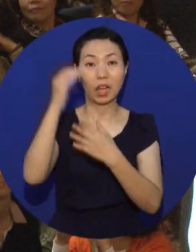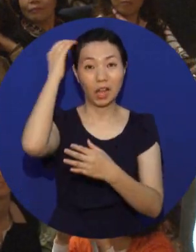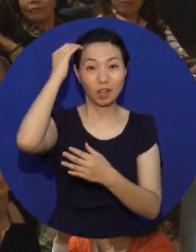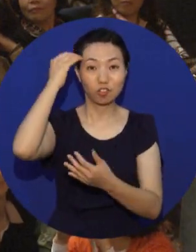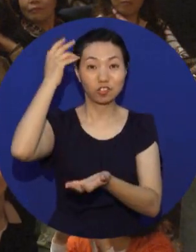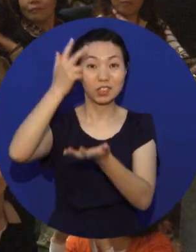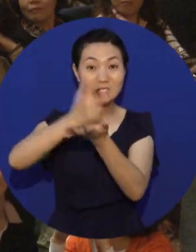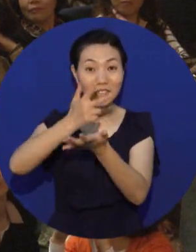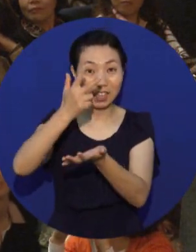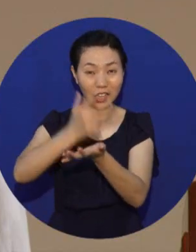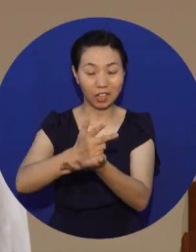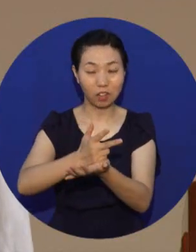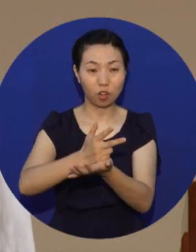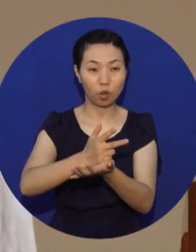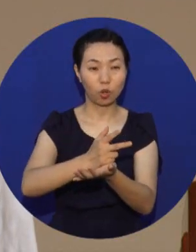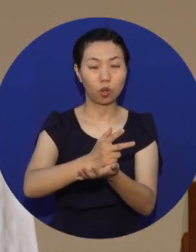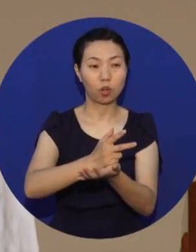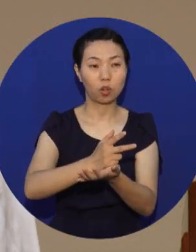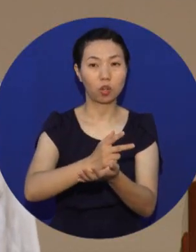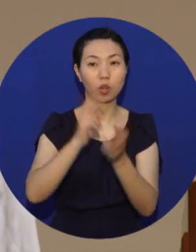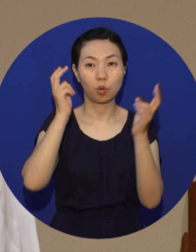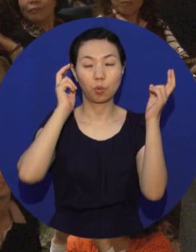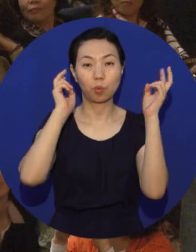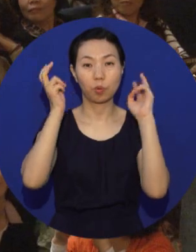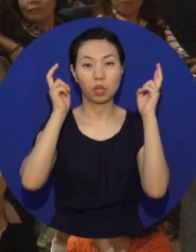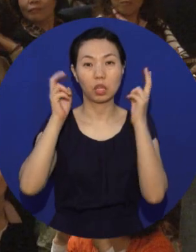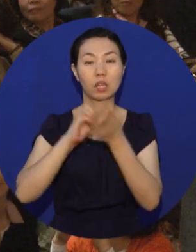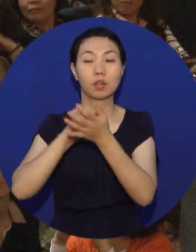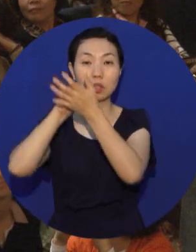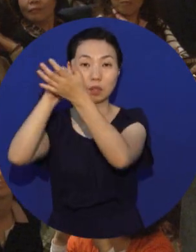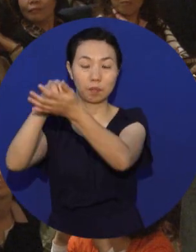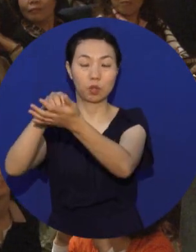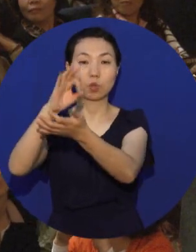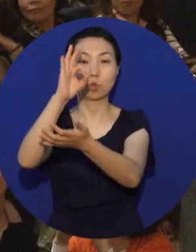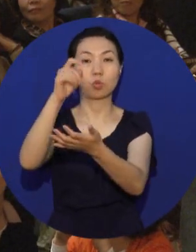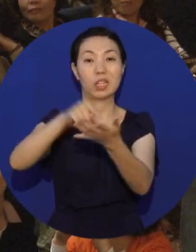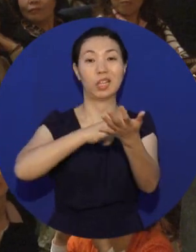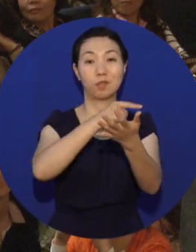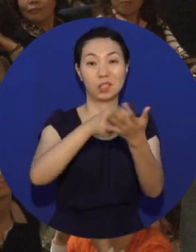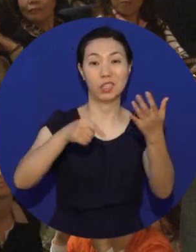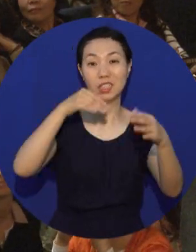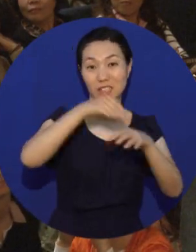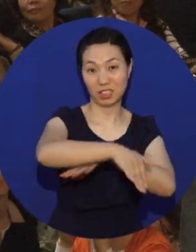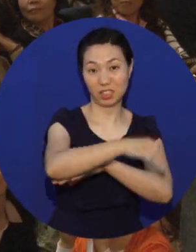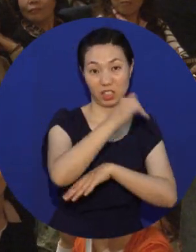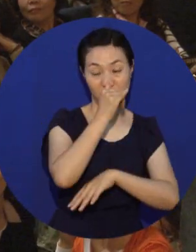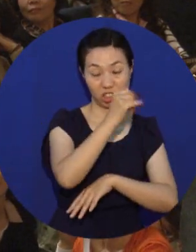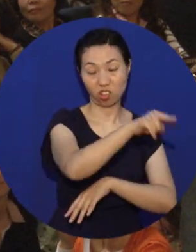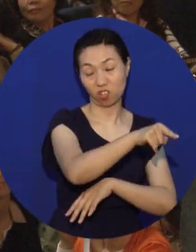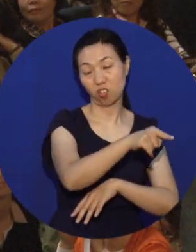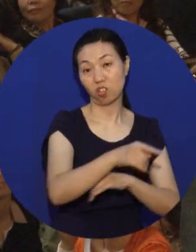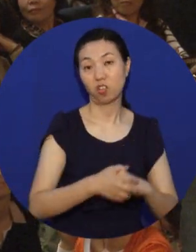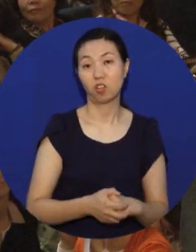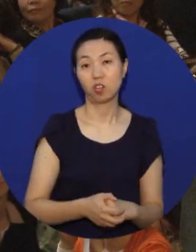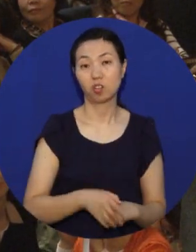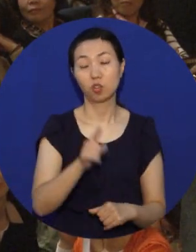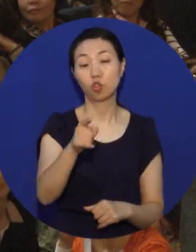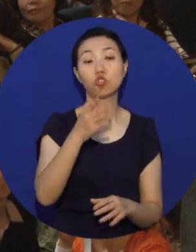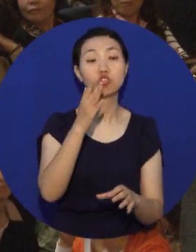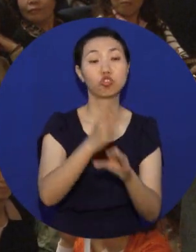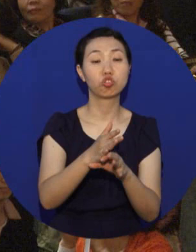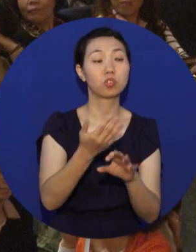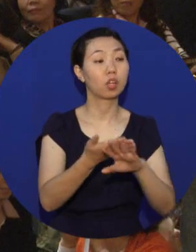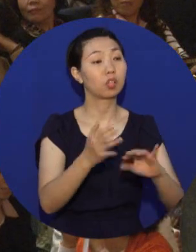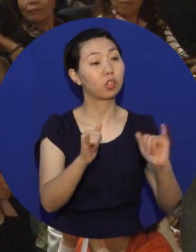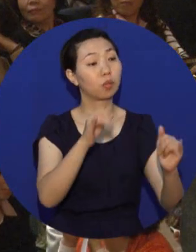그 졸업할 때까지 대준다? 네, 취업을 하고 나서 상환하는 그런 것도 다 알아봤거든요. 그래서 그렇게 하고 있는 사람들이 있고